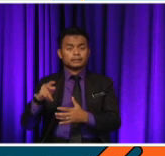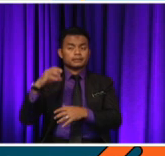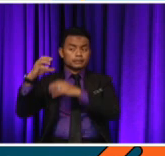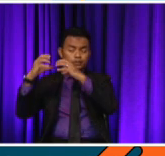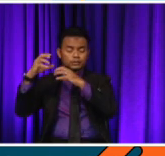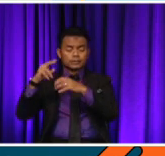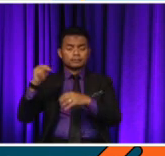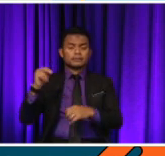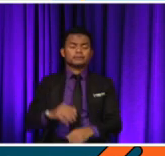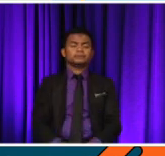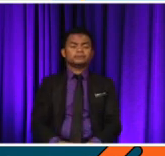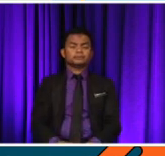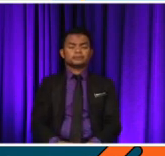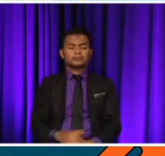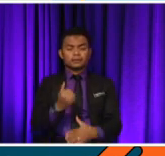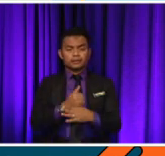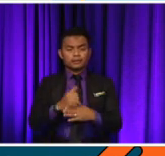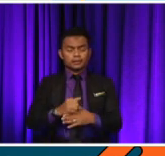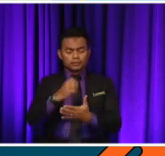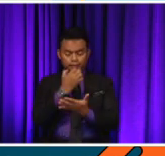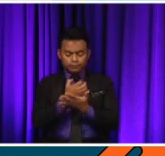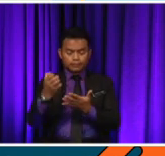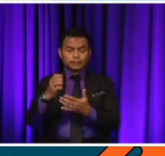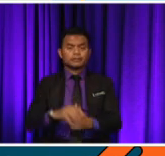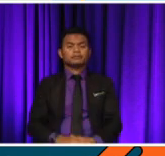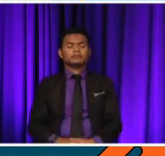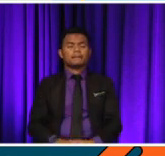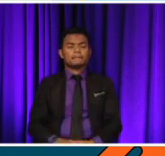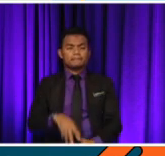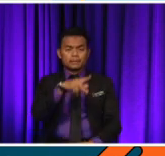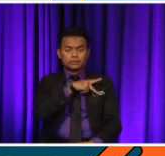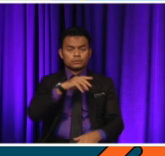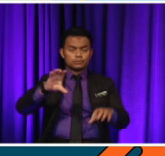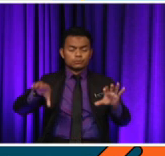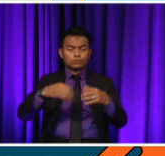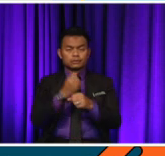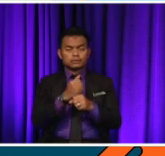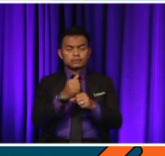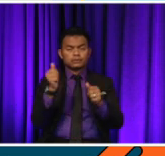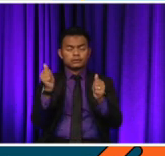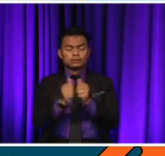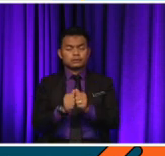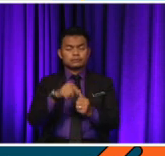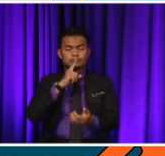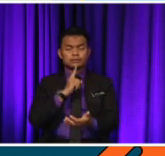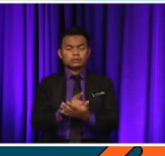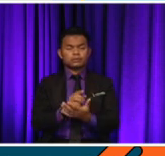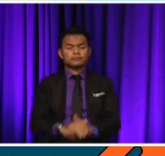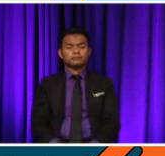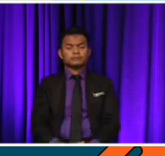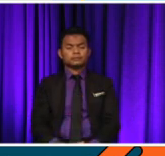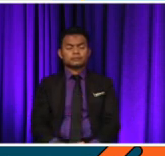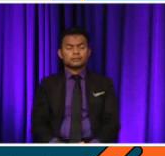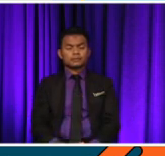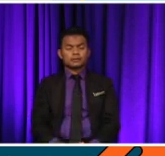efektif pemasok pengurus melaksanakan kerjanya dengan betul jadi ini antara pengaruh penting kerjanya